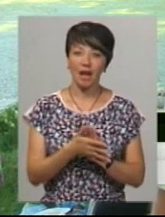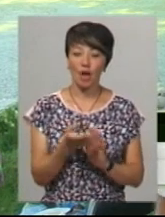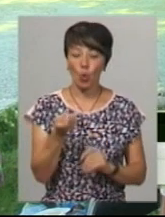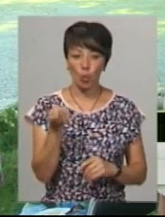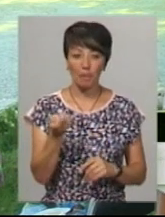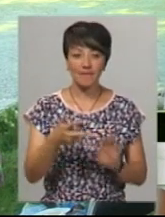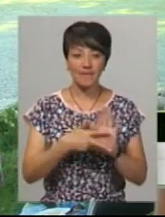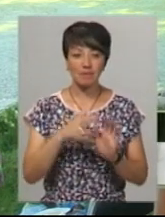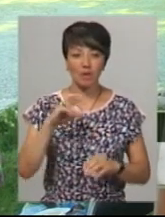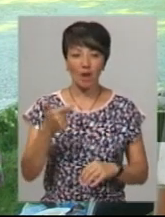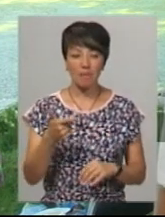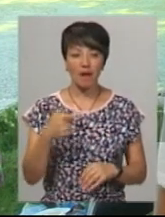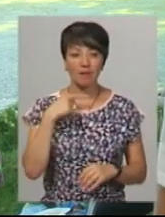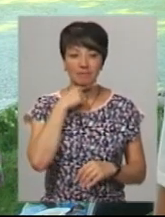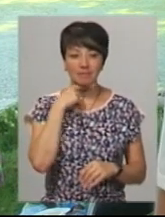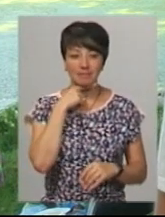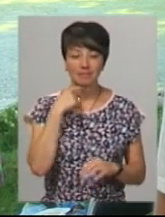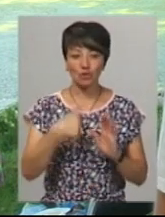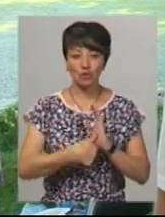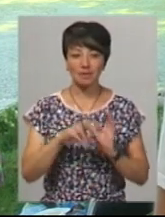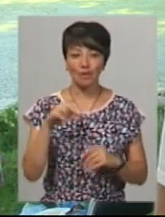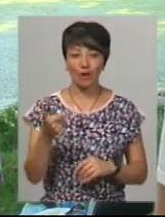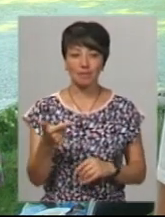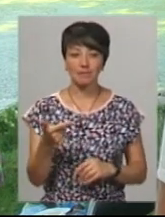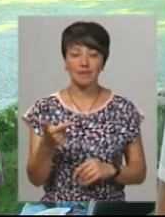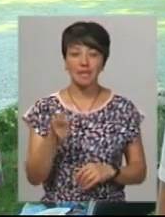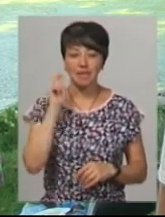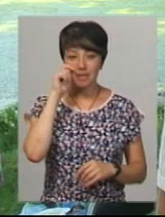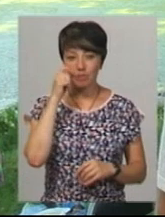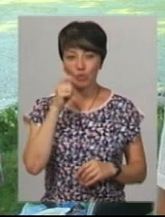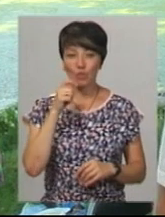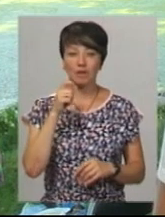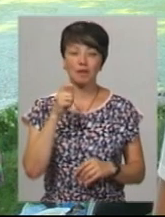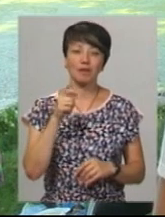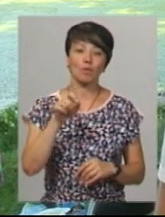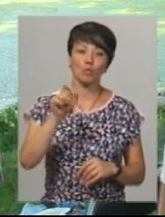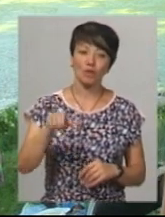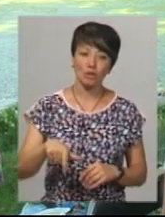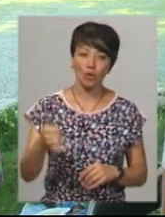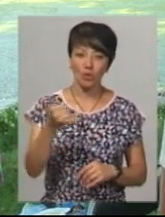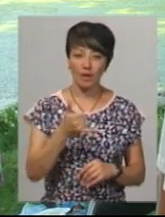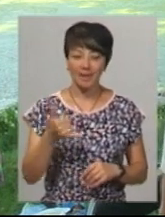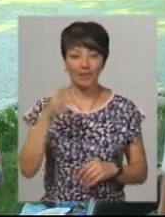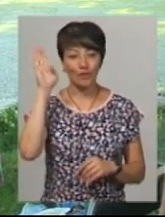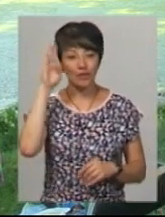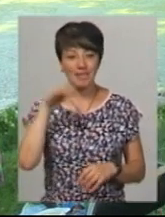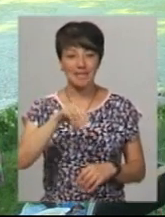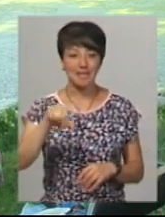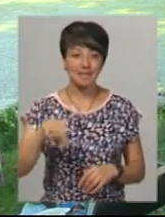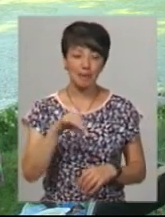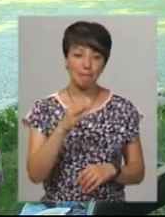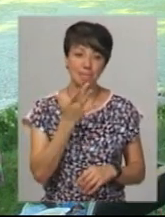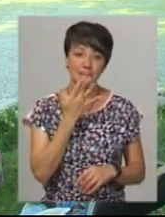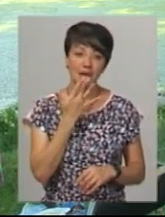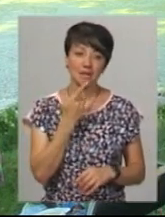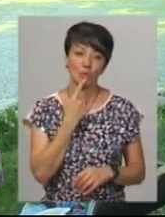кілограм, почеревини 6 кілограм, цибульки старої, бутилочка олії, ну і водичка, сіль, перець по